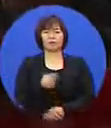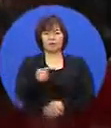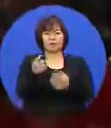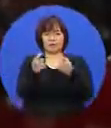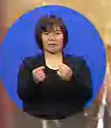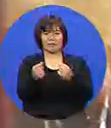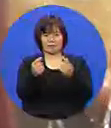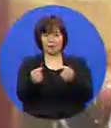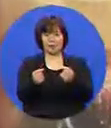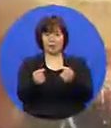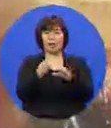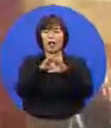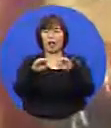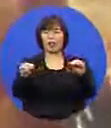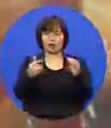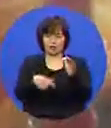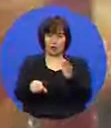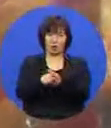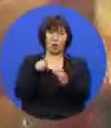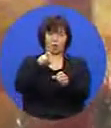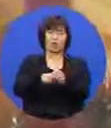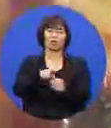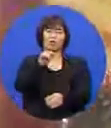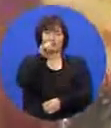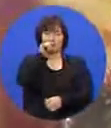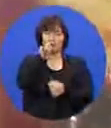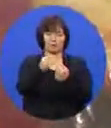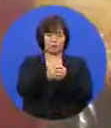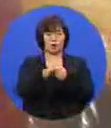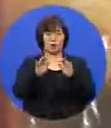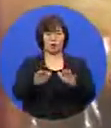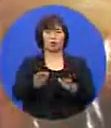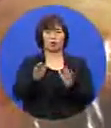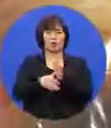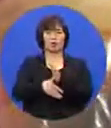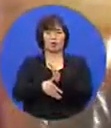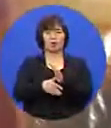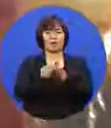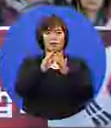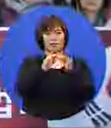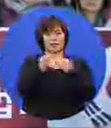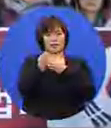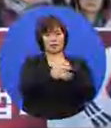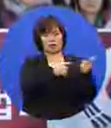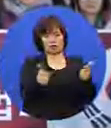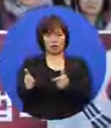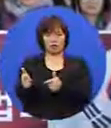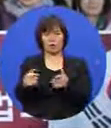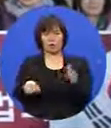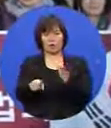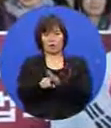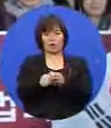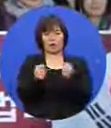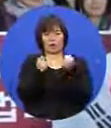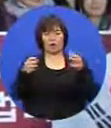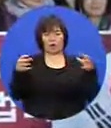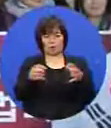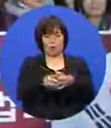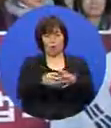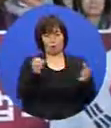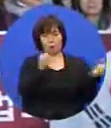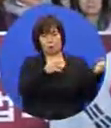이러한 것들을 해결하기 위해서 이번에 저희 신도님들과 의견을 나눈